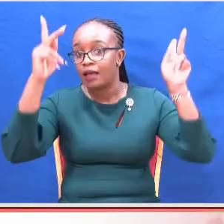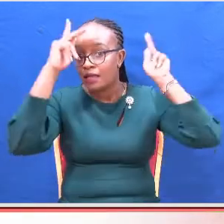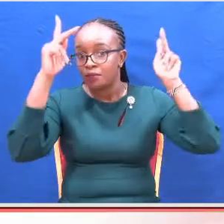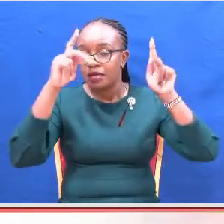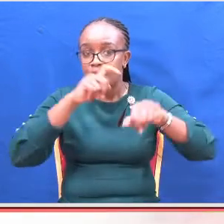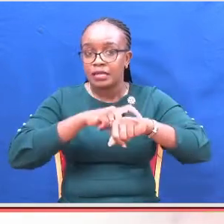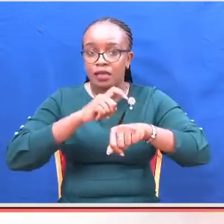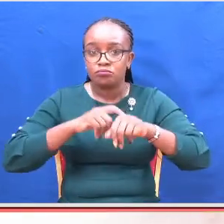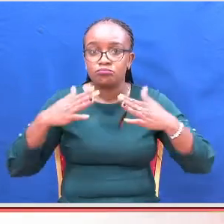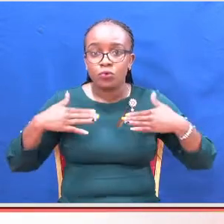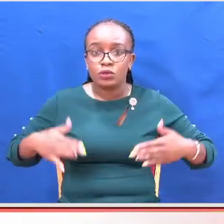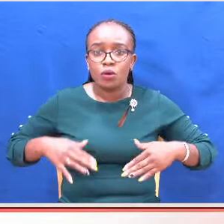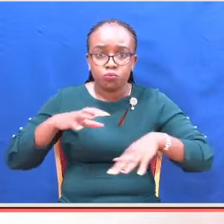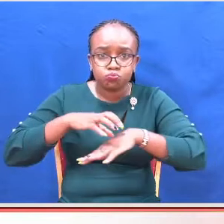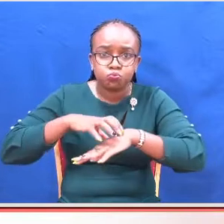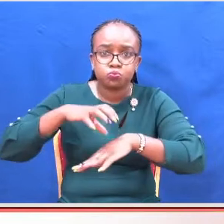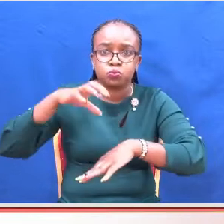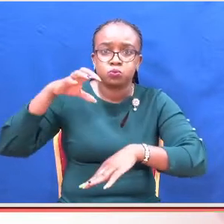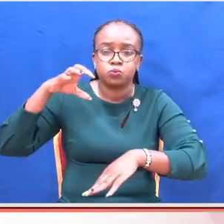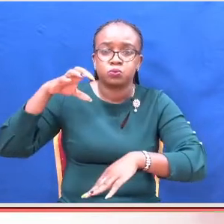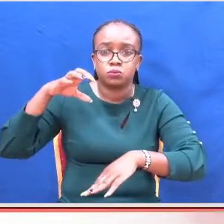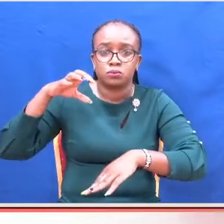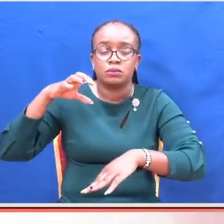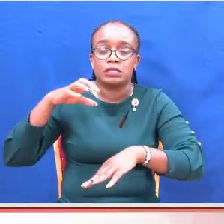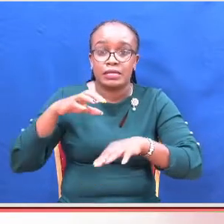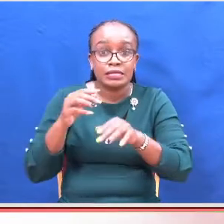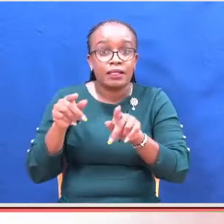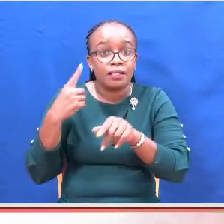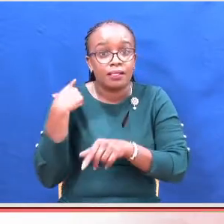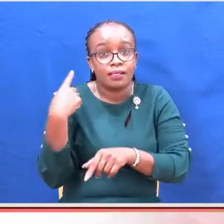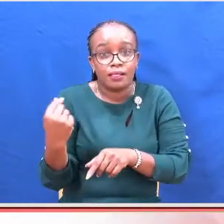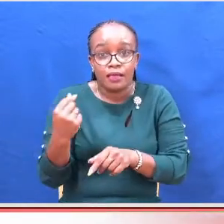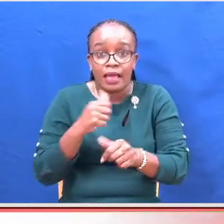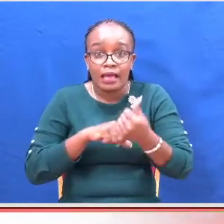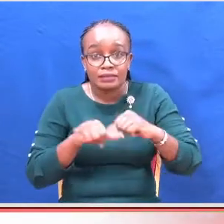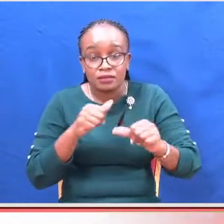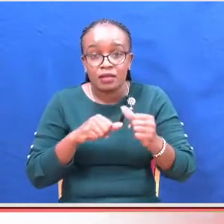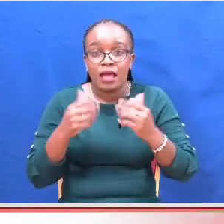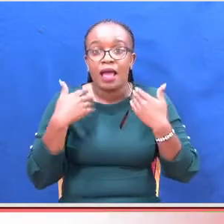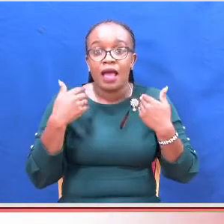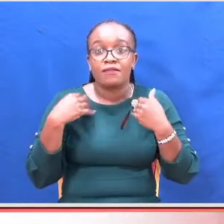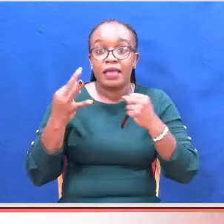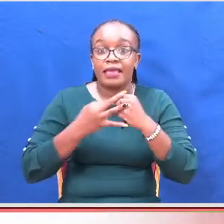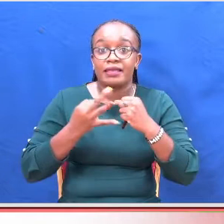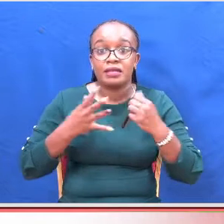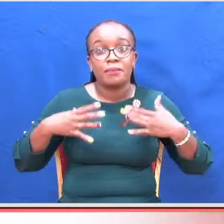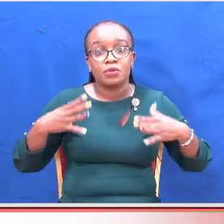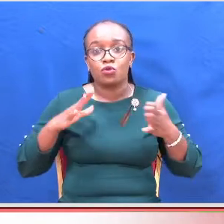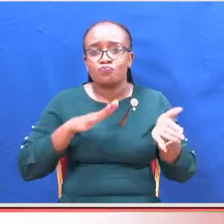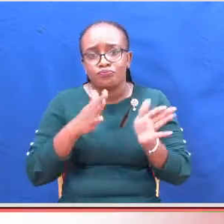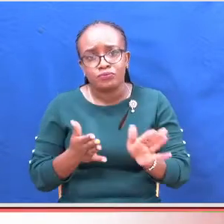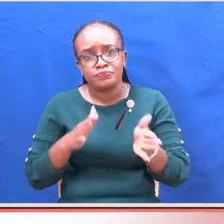na kuugua kwa muda mfupi katika kaunti ya Kakamega. Kisa cha hivi karibuni kikifikisha idadi ya watu wanane sasa,